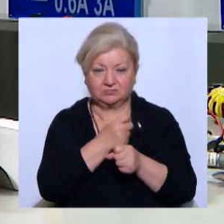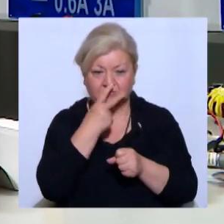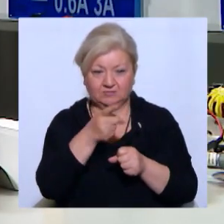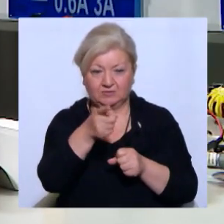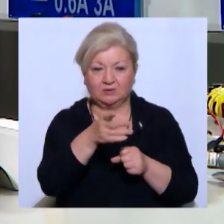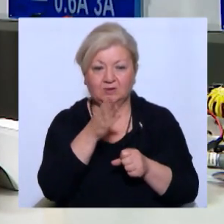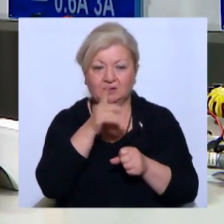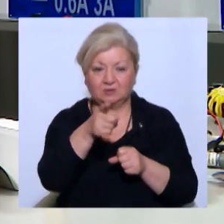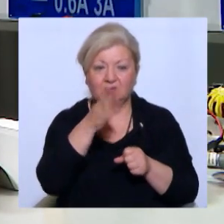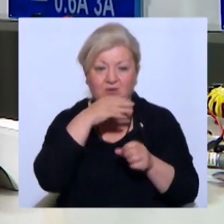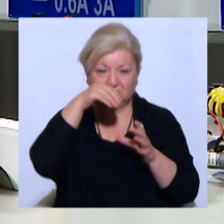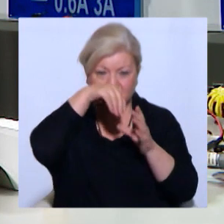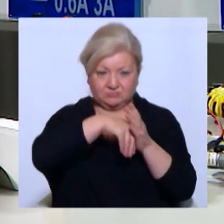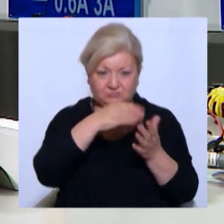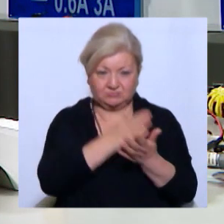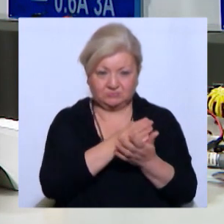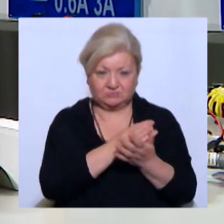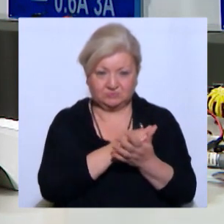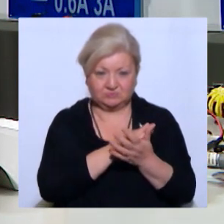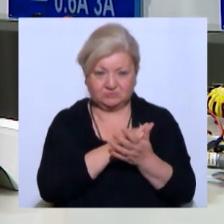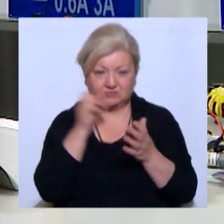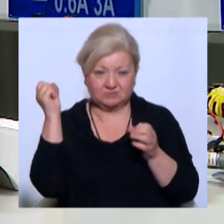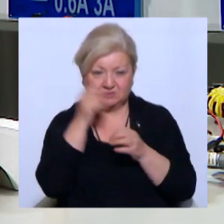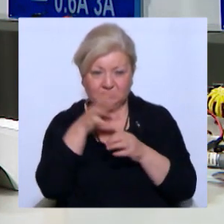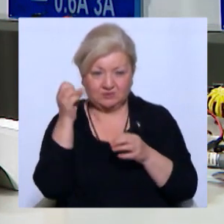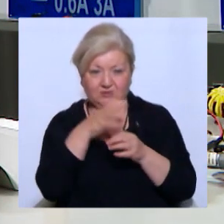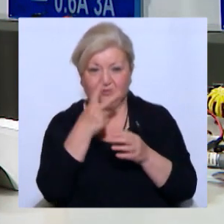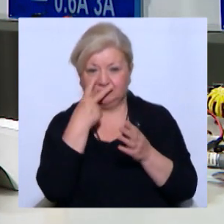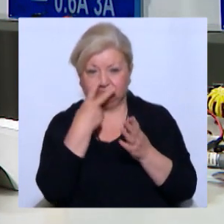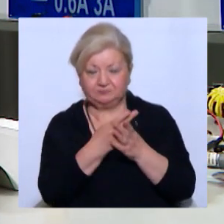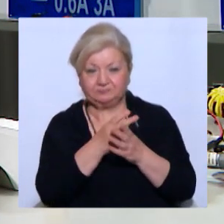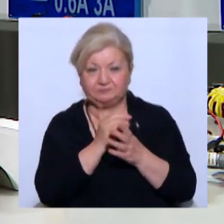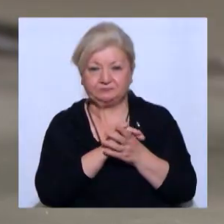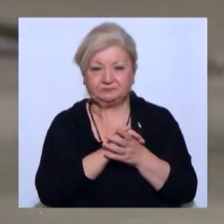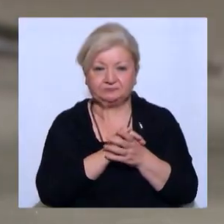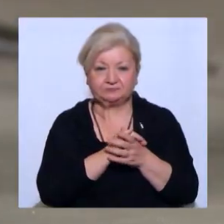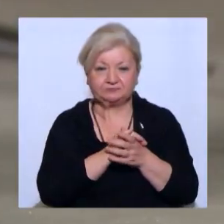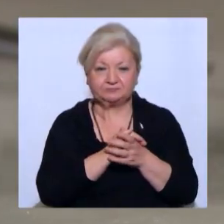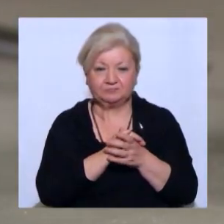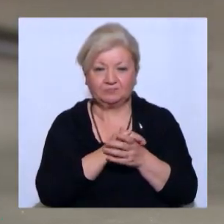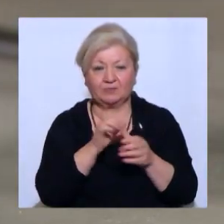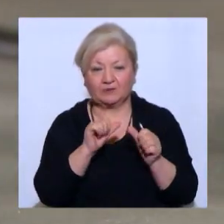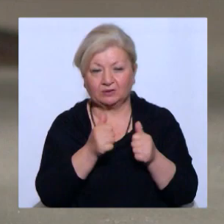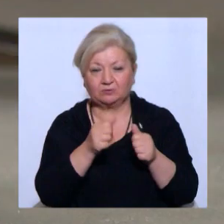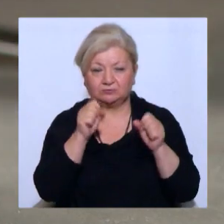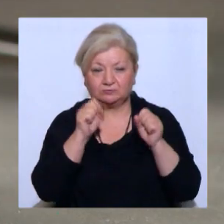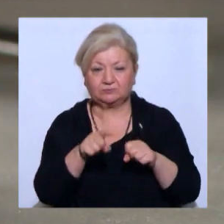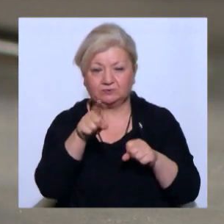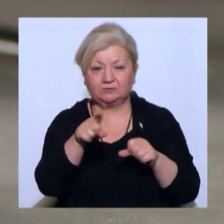წყალში. აქ არის მოთავსებული ულტრაბგერული გამომსხივებელი და